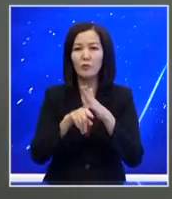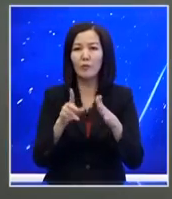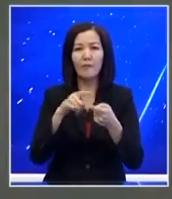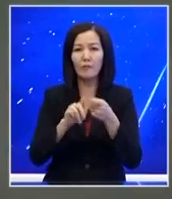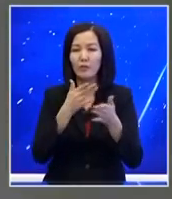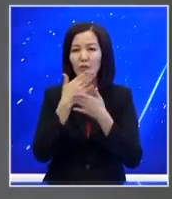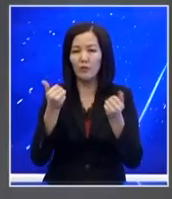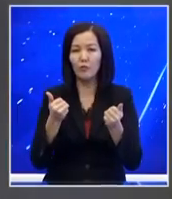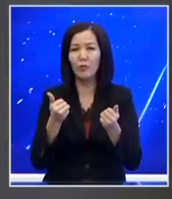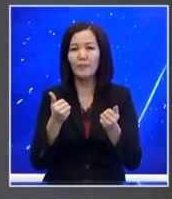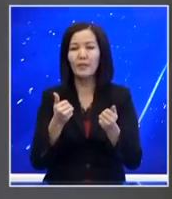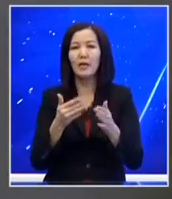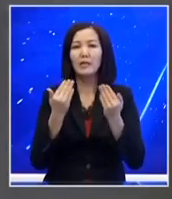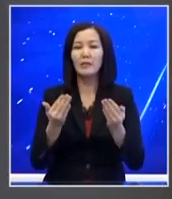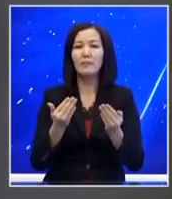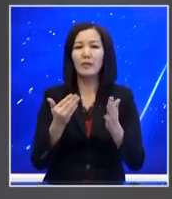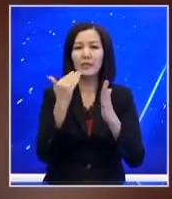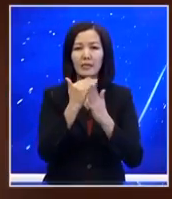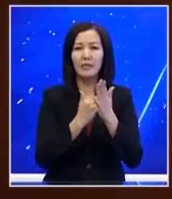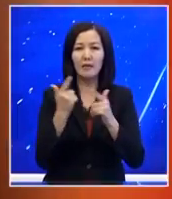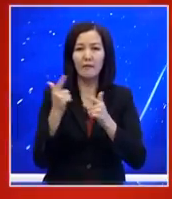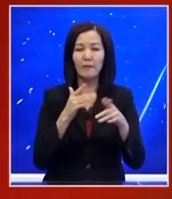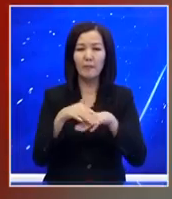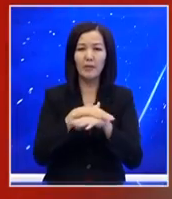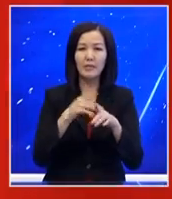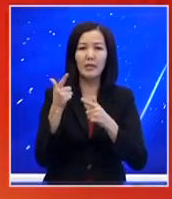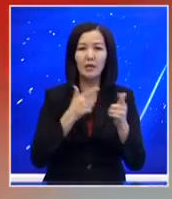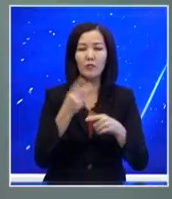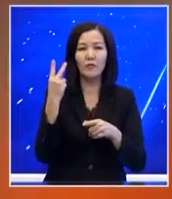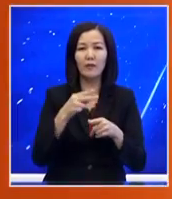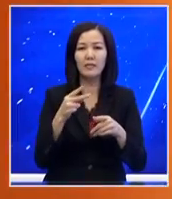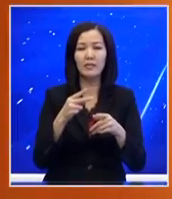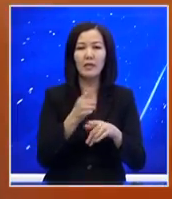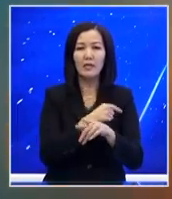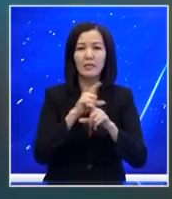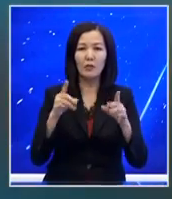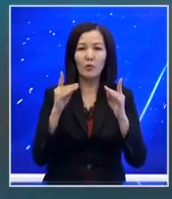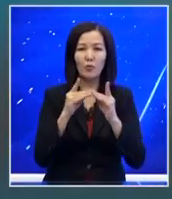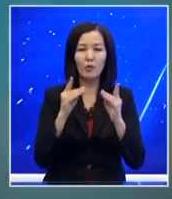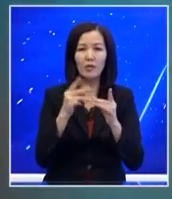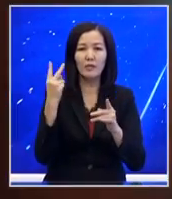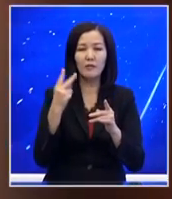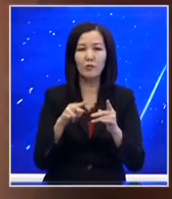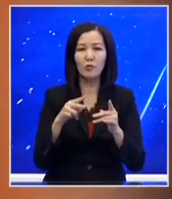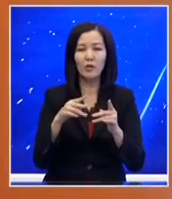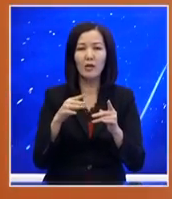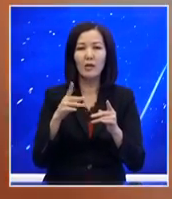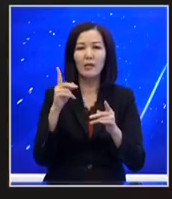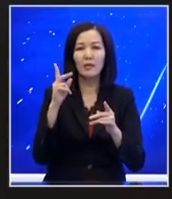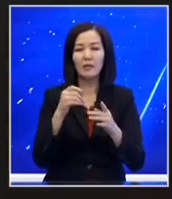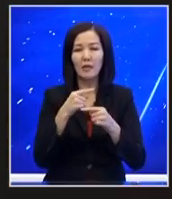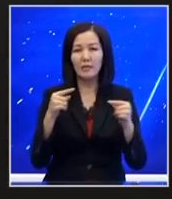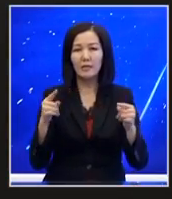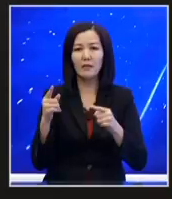и к развязке ситуации по другому сценарию местные тоже готовы. Имеется 20 стационарных коек, 40 провизорных и более 300